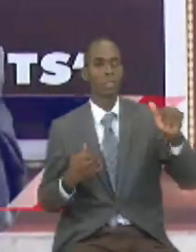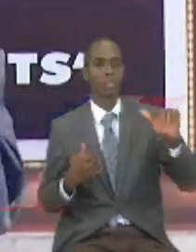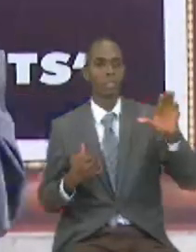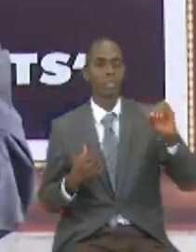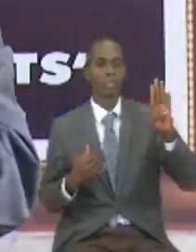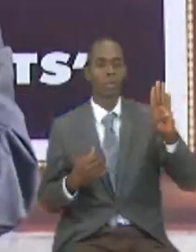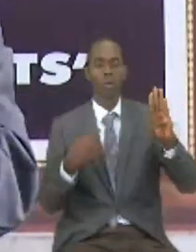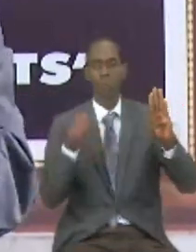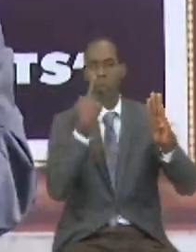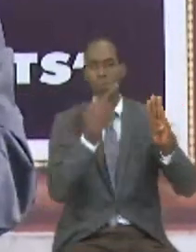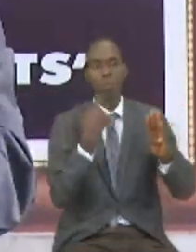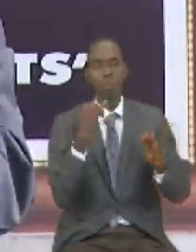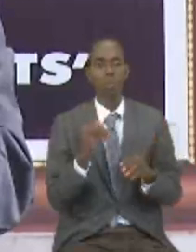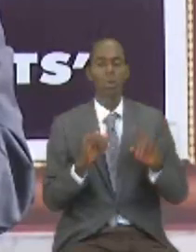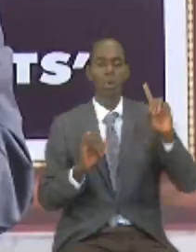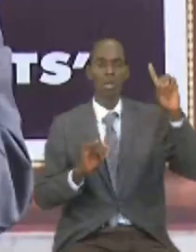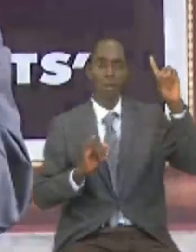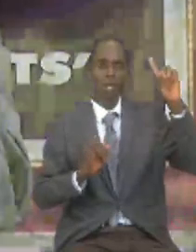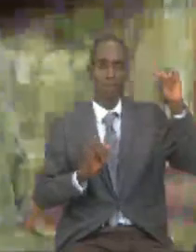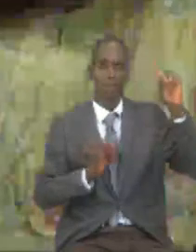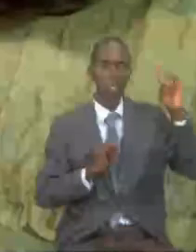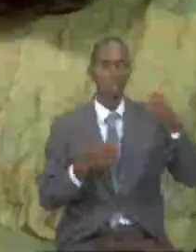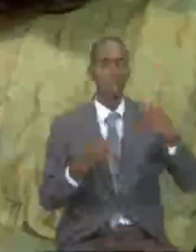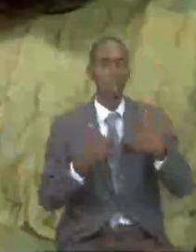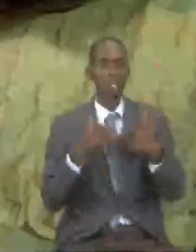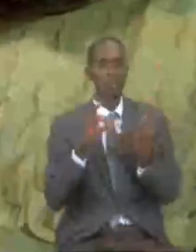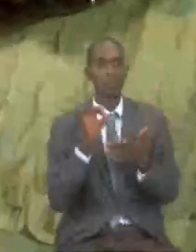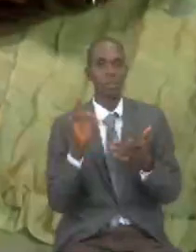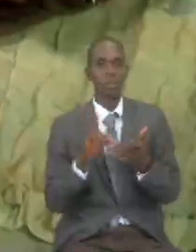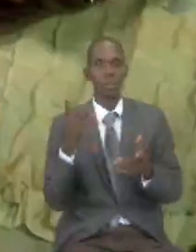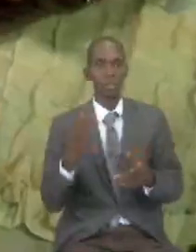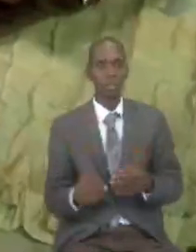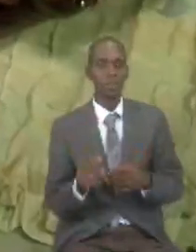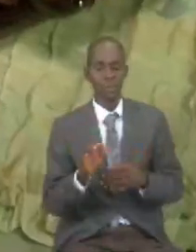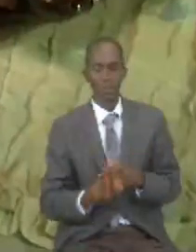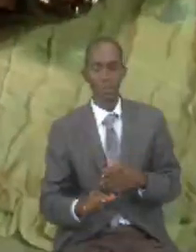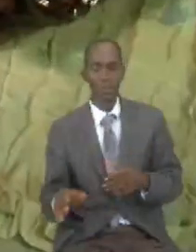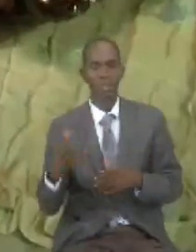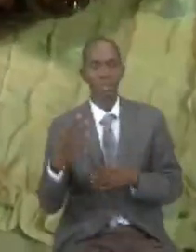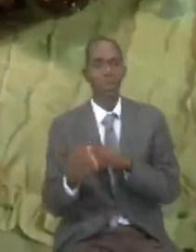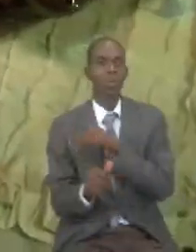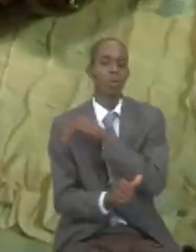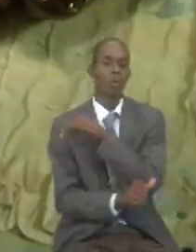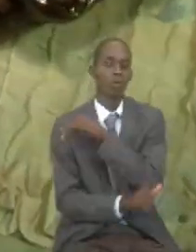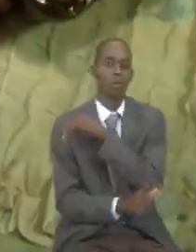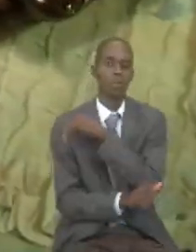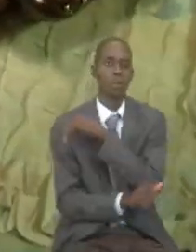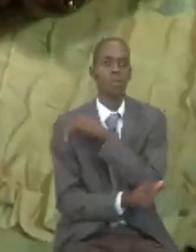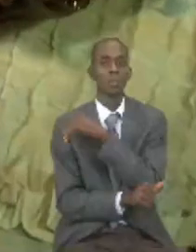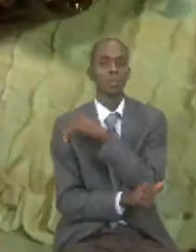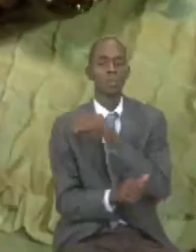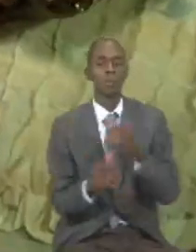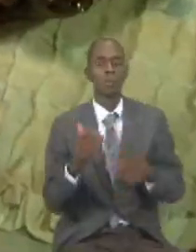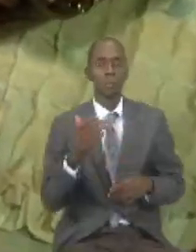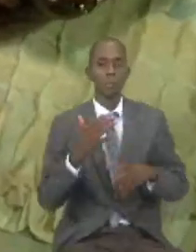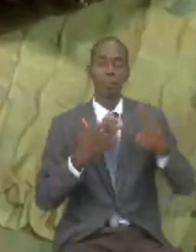que j'ai choisi, race d'Abraham que j'ai quoi? Race de quoi? D'Abraham que